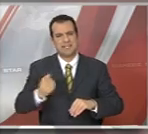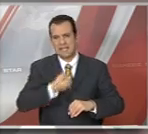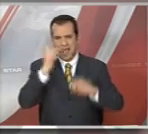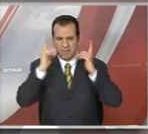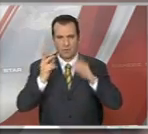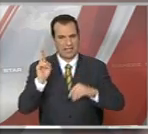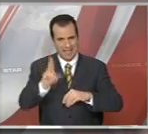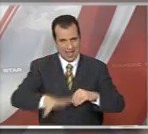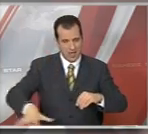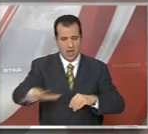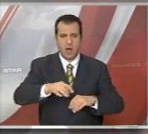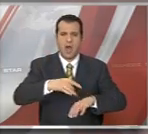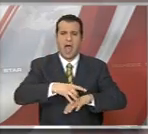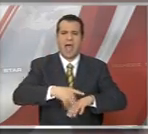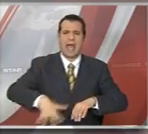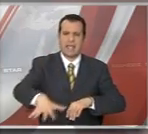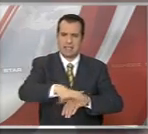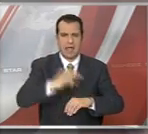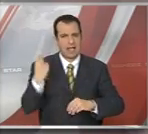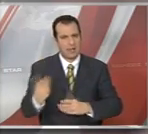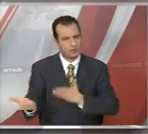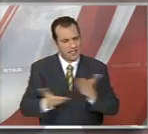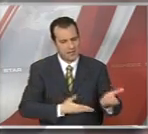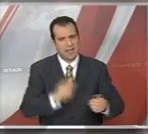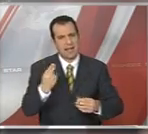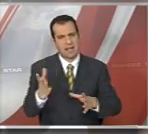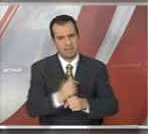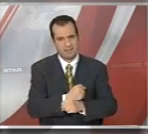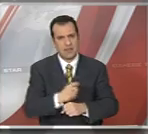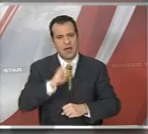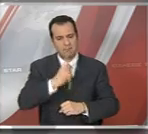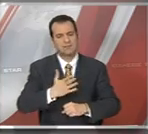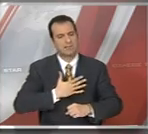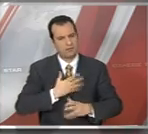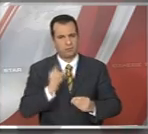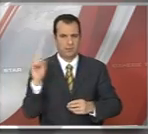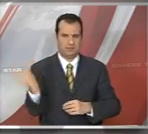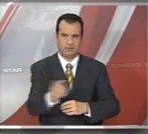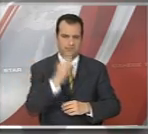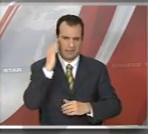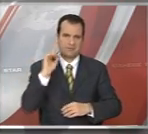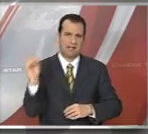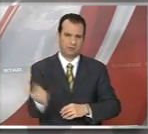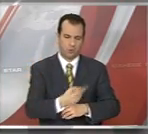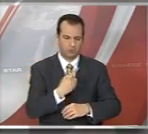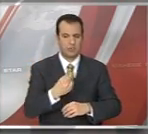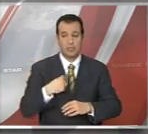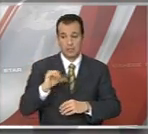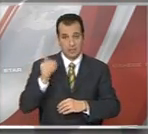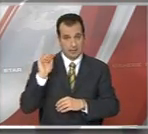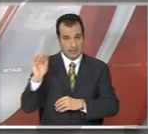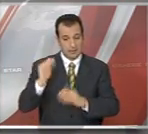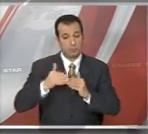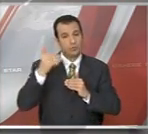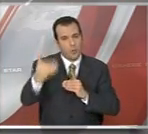δημοκρατίας στην αχαΐα κύριε τσιγκρή καλώς ήλθατε και καλή επιτυχία καλώς σας βρήκα καλησπέρα σε όλους κυρία τσαγκα κύριε τσιγκρή πριν σας ρωτήσω περί επόμενης